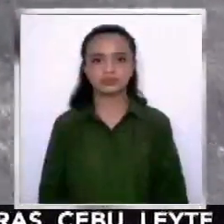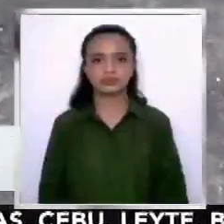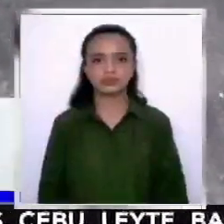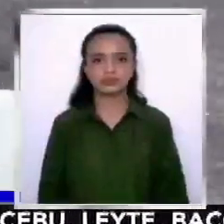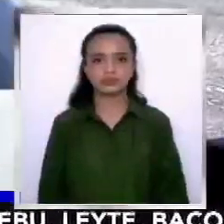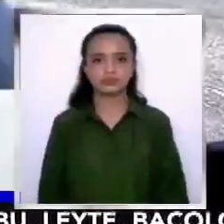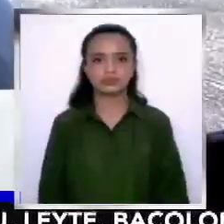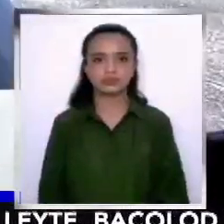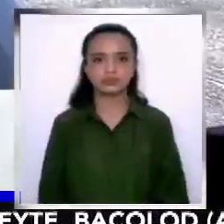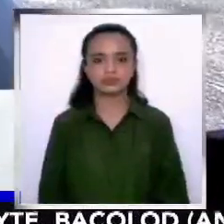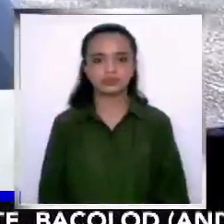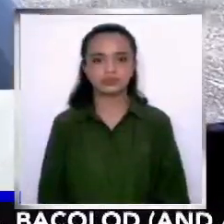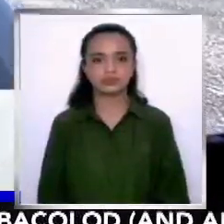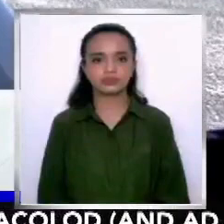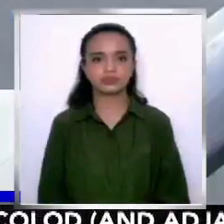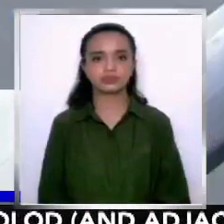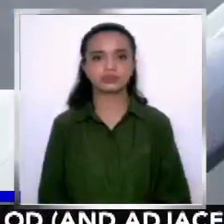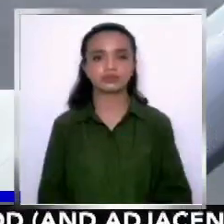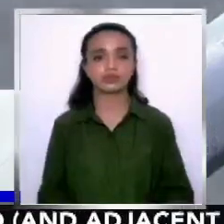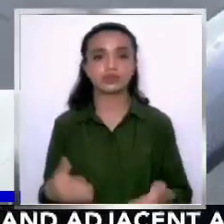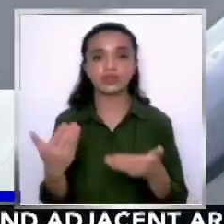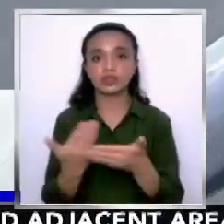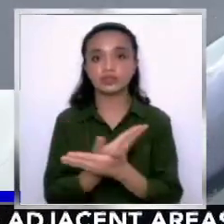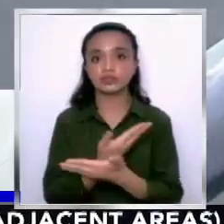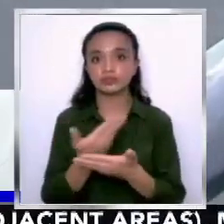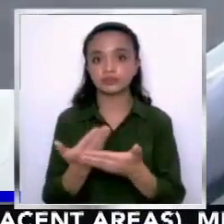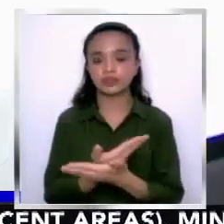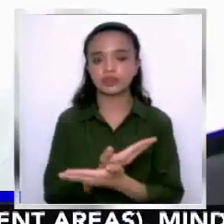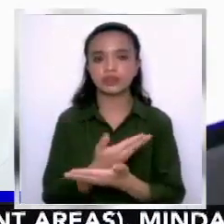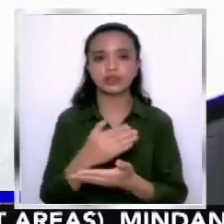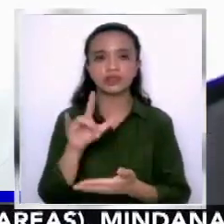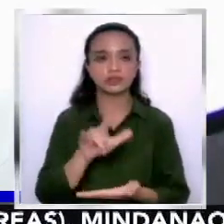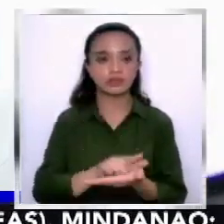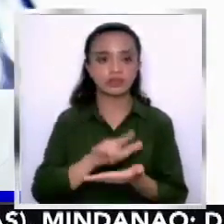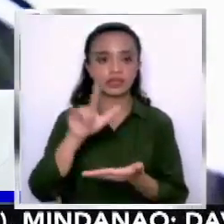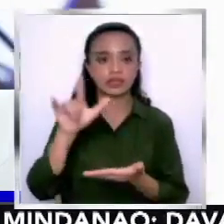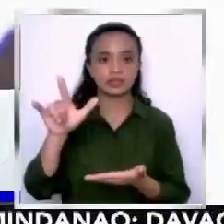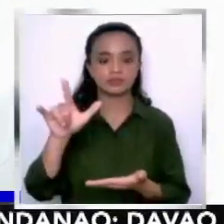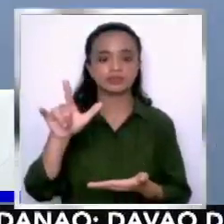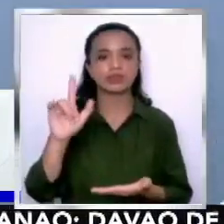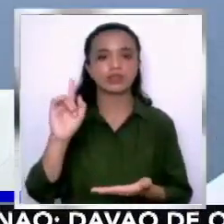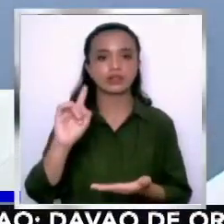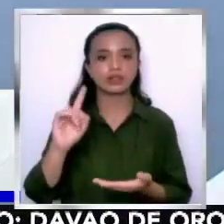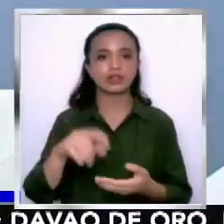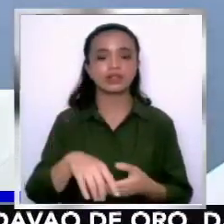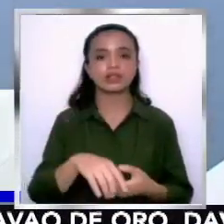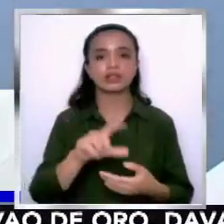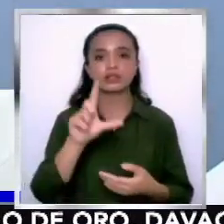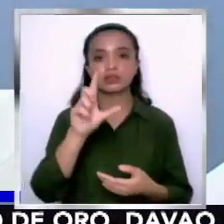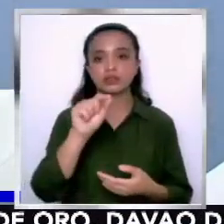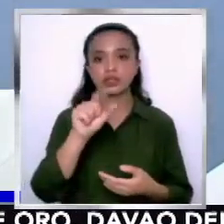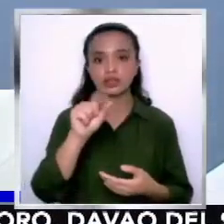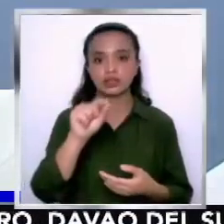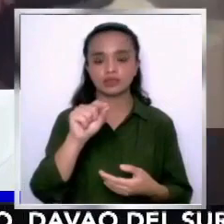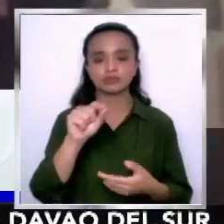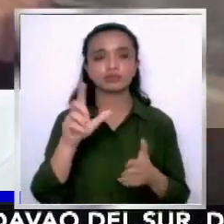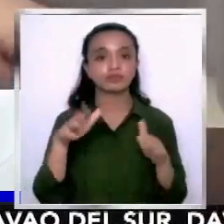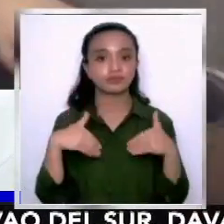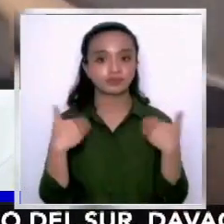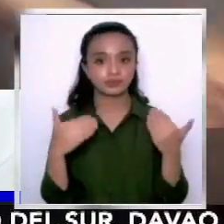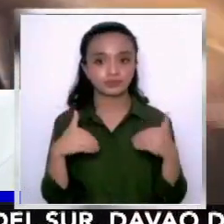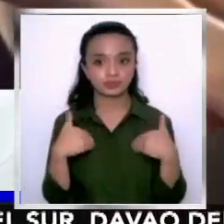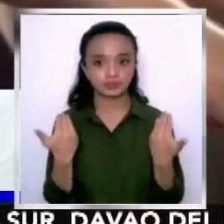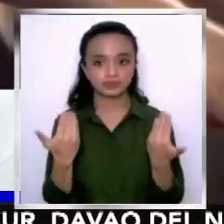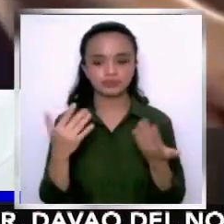Lula ng mga bagong Cessna plane ng Naval Air Wing, inikot ng 20 bata mula sa ilang orphanage ang buong Cavite mula sa ere.